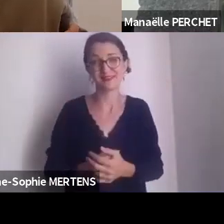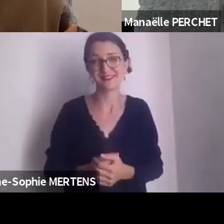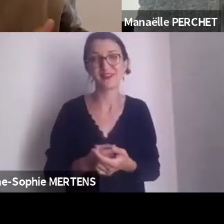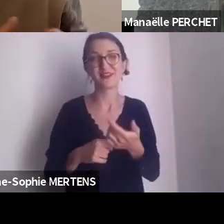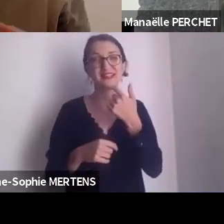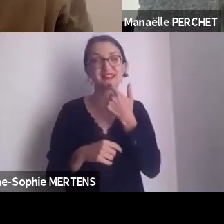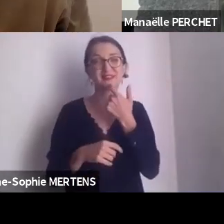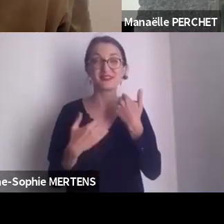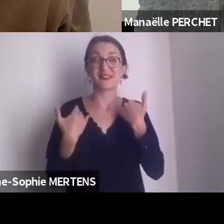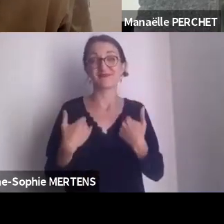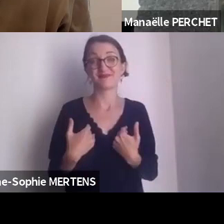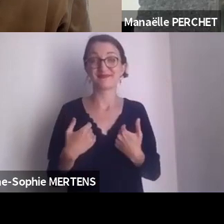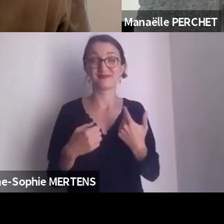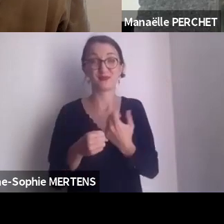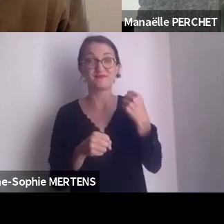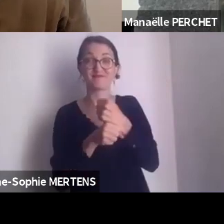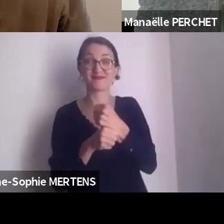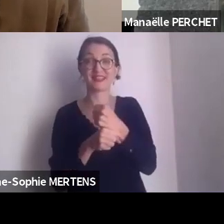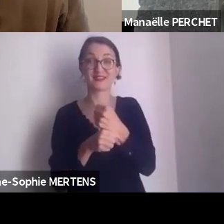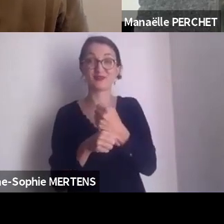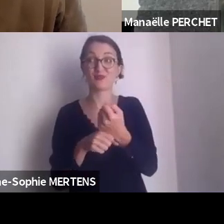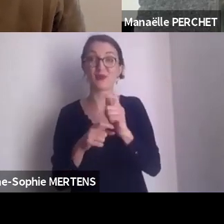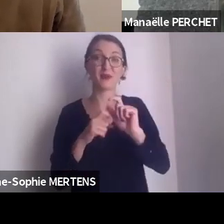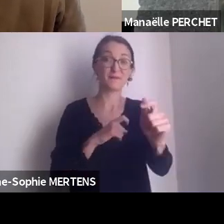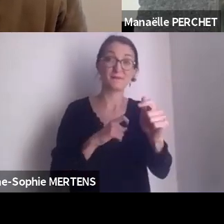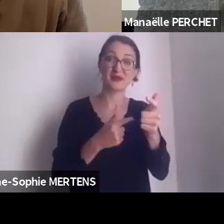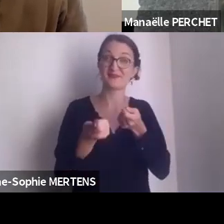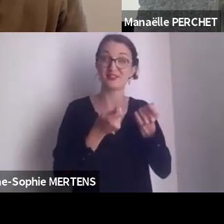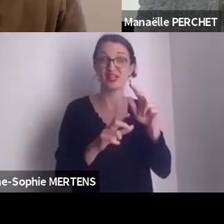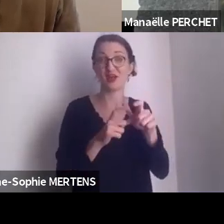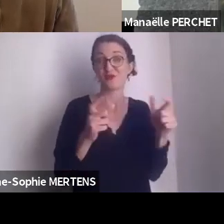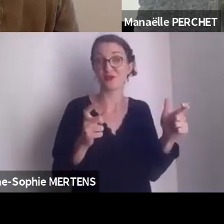de la création à la direction d'une entreprise. Mais finalement,